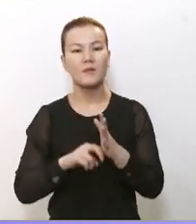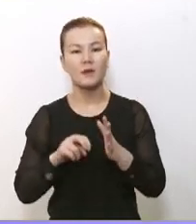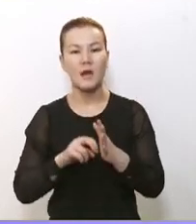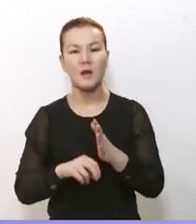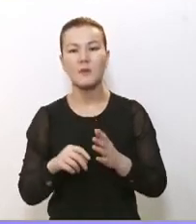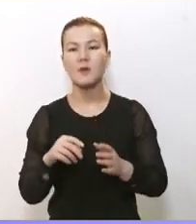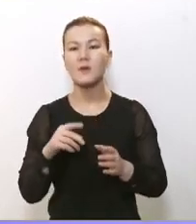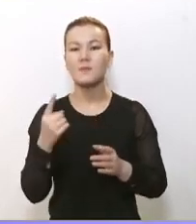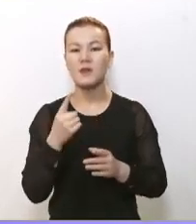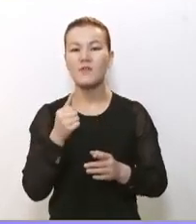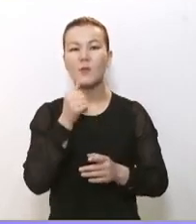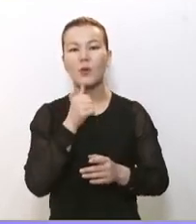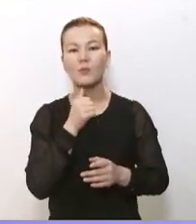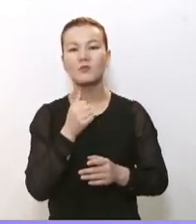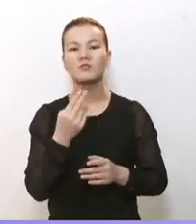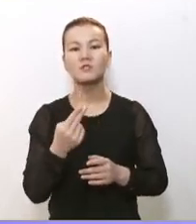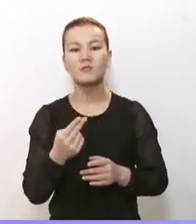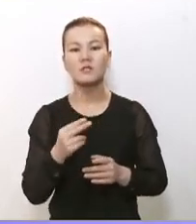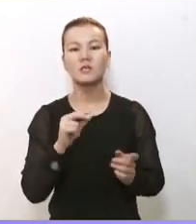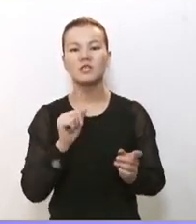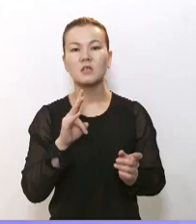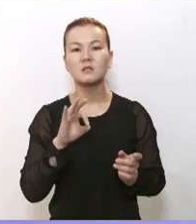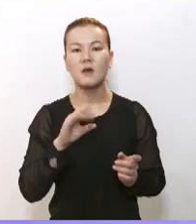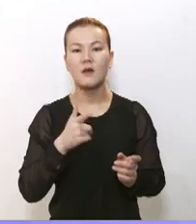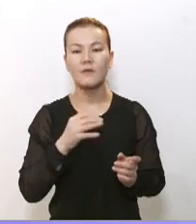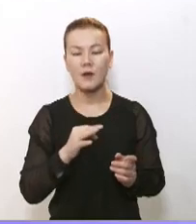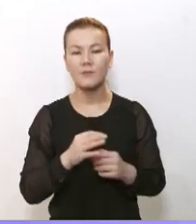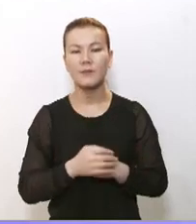Проверяем первую пробную цифру частного.